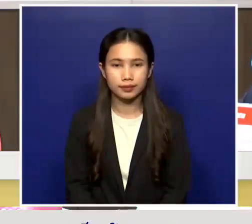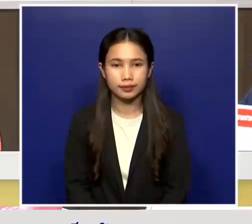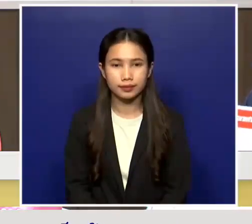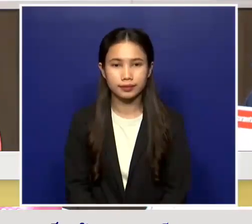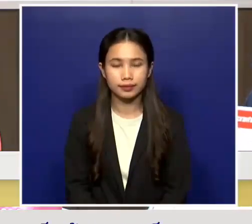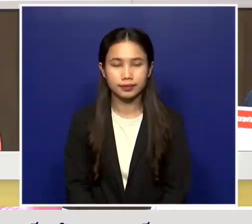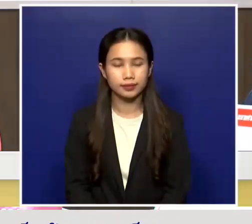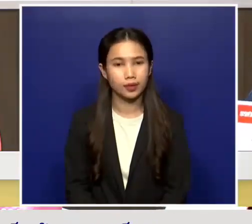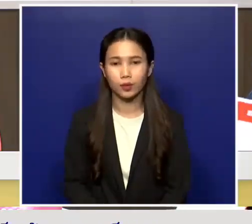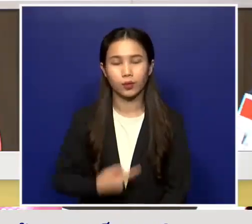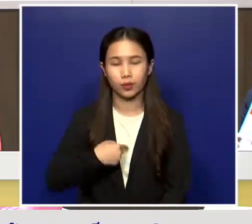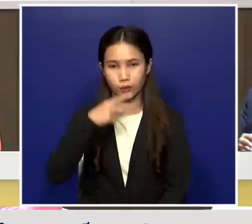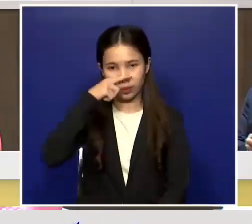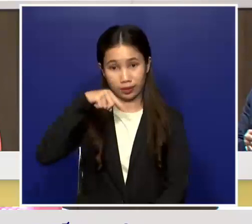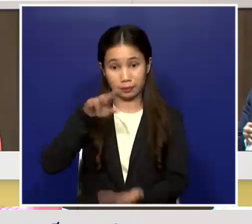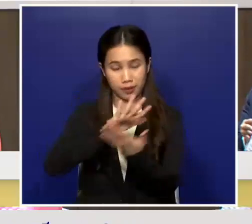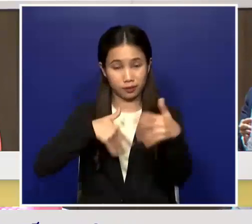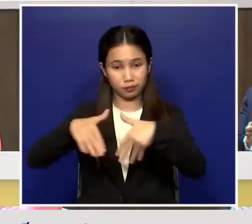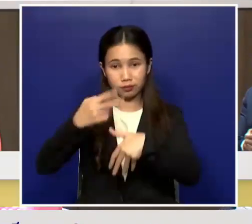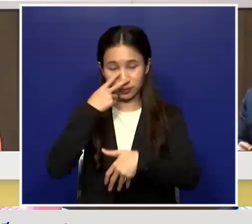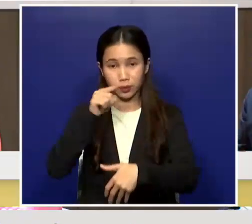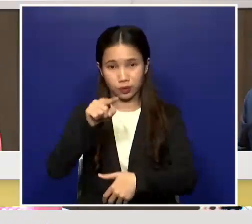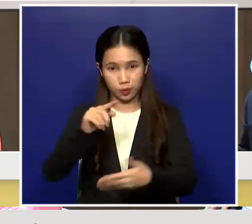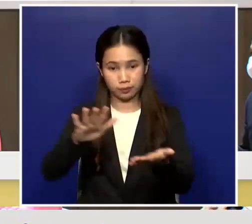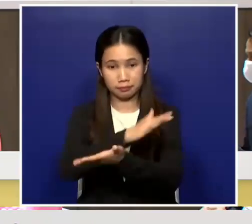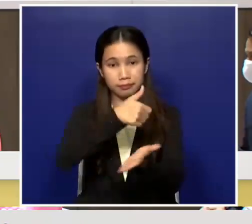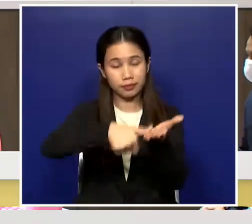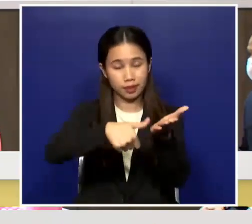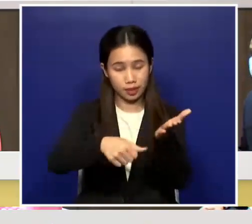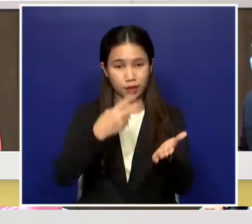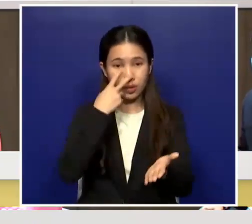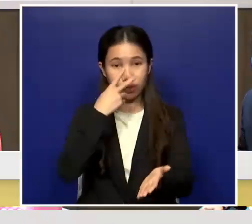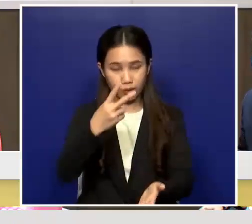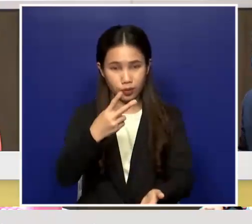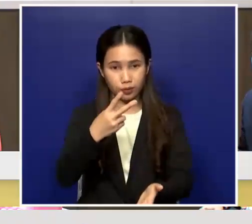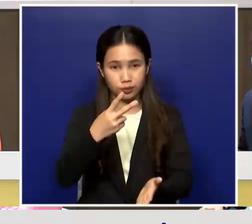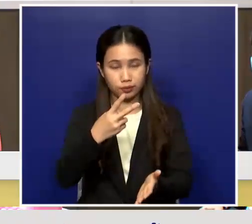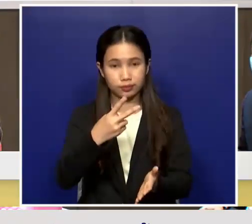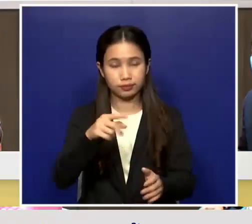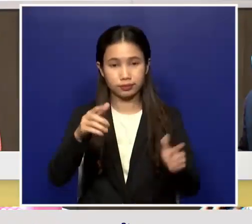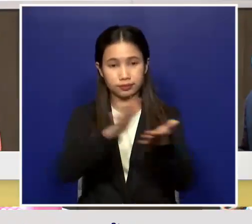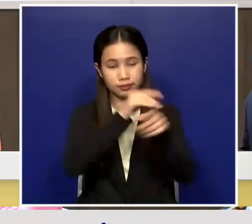โอ้โหพี่น้องครับใบเสร็จนะครับผมโชว์ให้สื่อมวลชนซูมไปหน่อยก็ได้นะฮะ